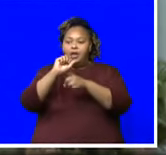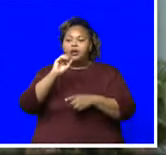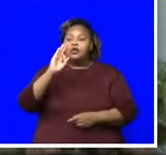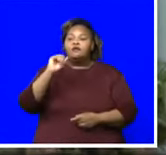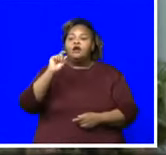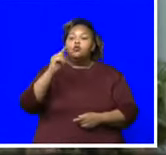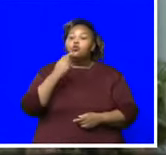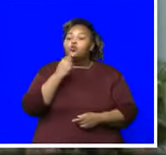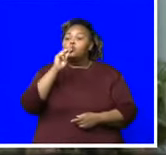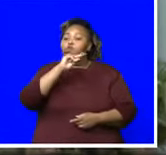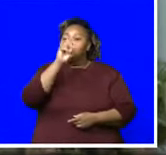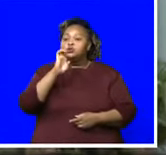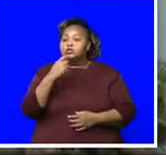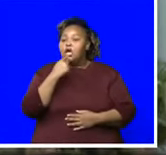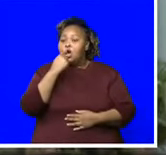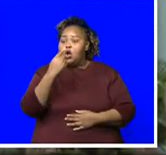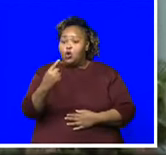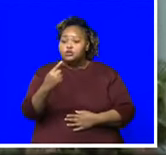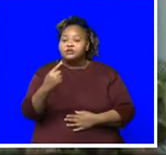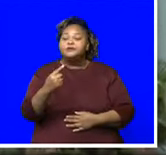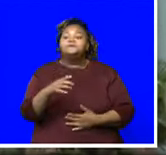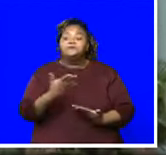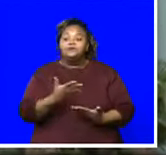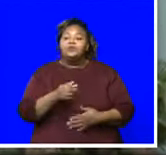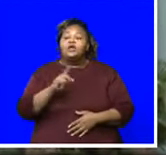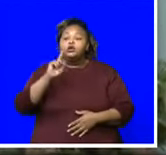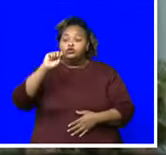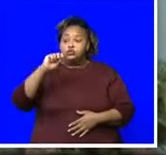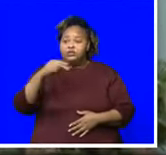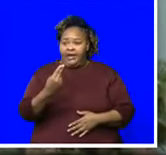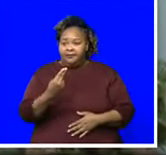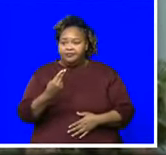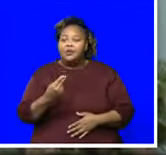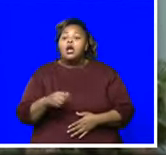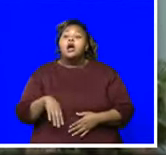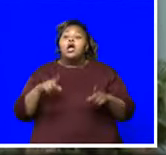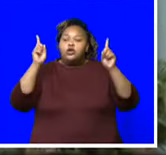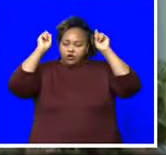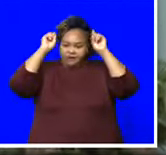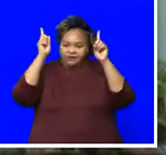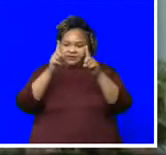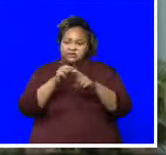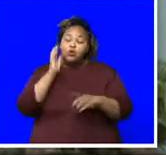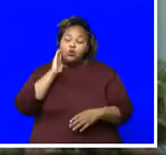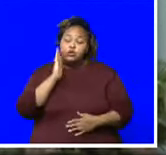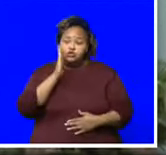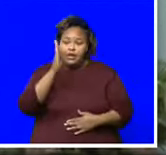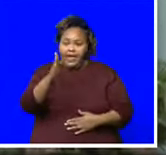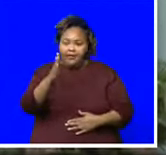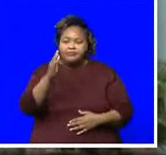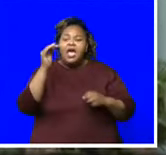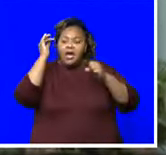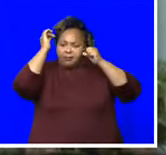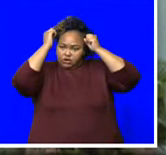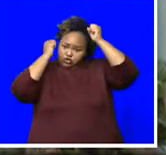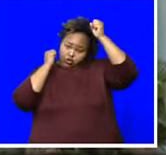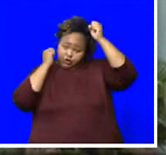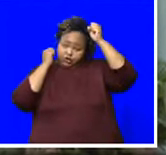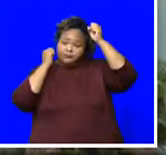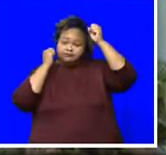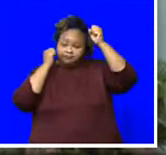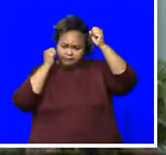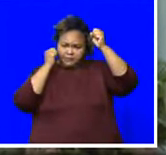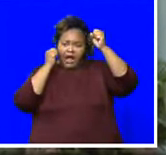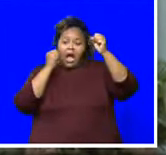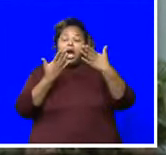leyendeke enyuvesi yaseSwatini ligatsha lasekwaluseni ngalwesibili lapho khona emasocha asolakala ukuthi ayambanzakanyeka